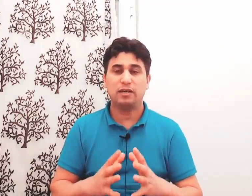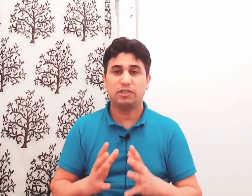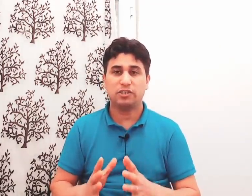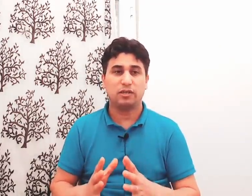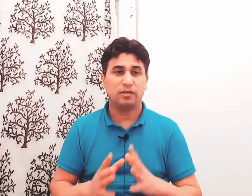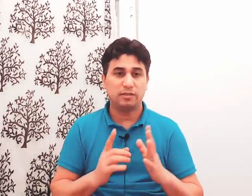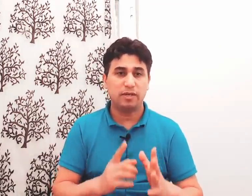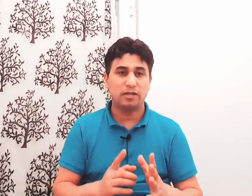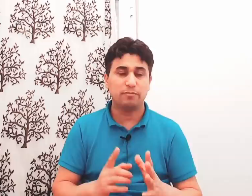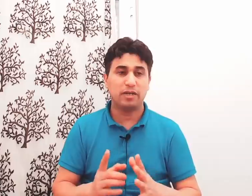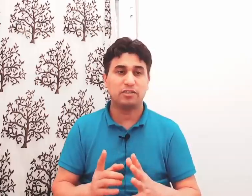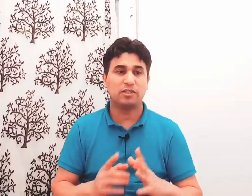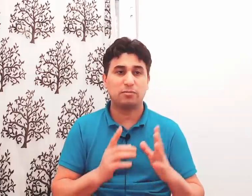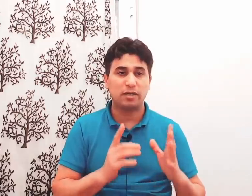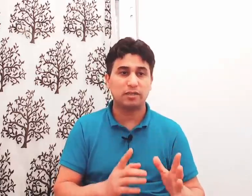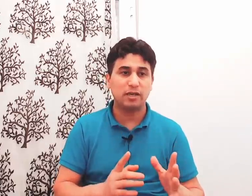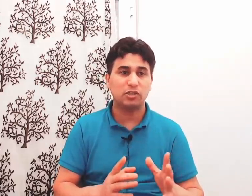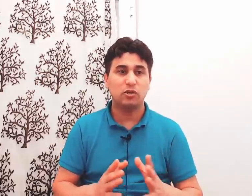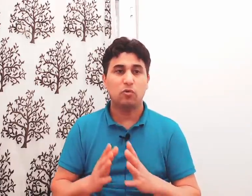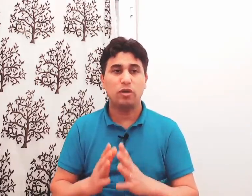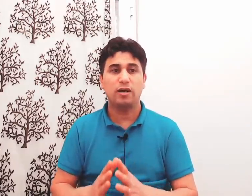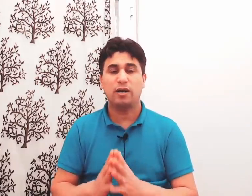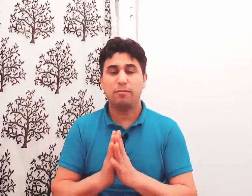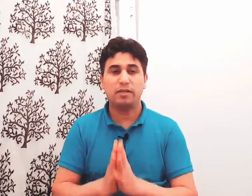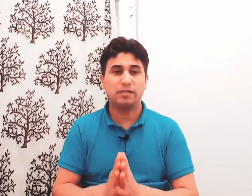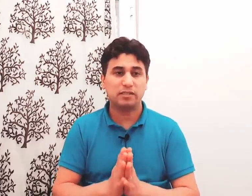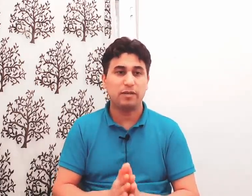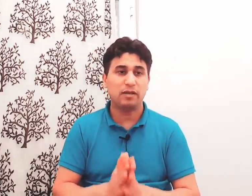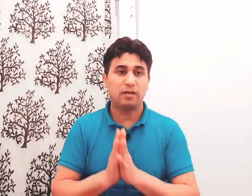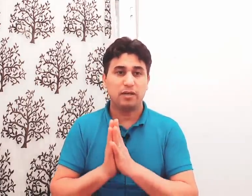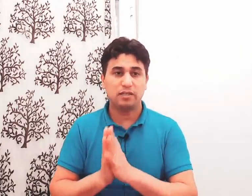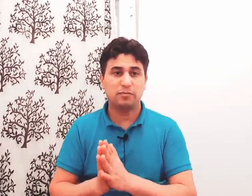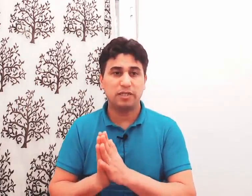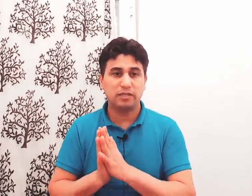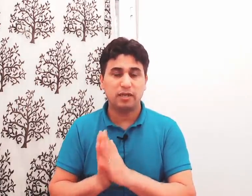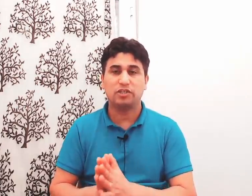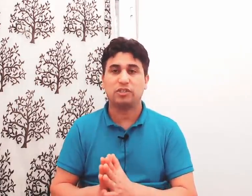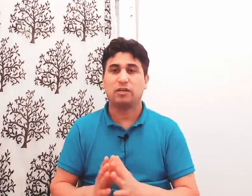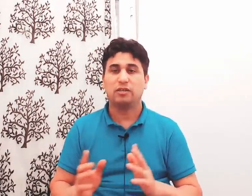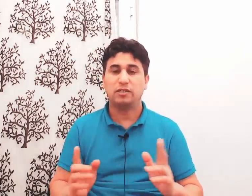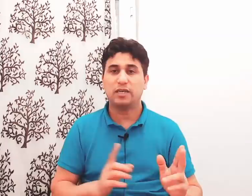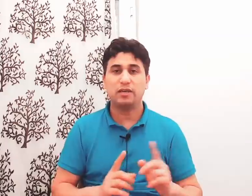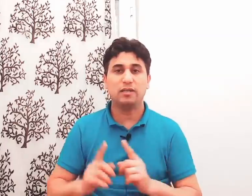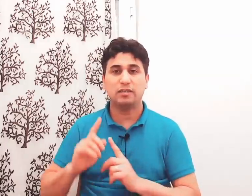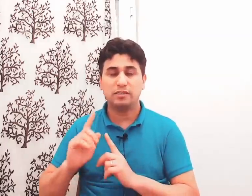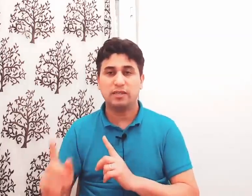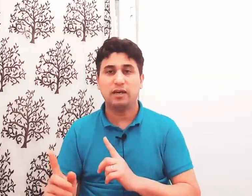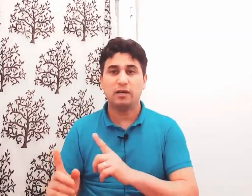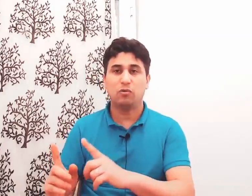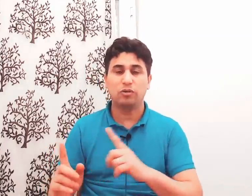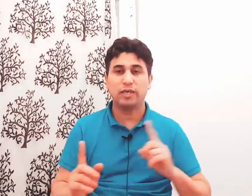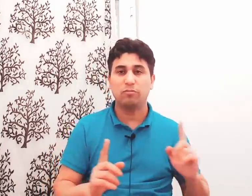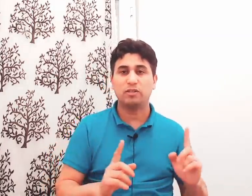يعني ديال العشيه، يعني من 10 ديال الصباح ل 12 ولا من 7 ل 8 ديال العشيه، يعني كذلك